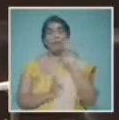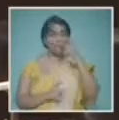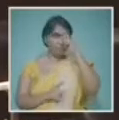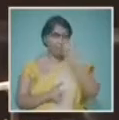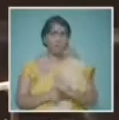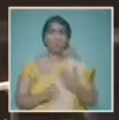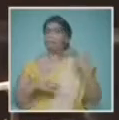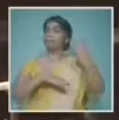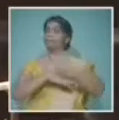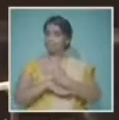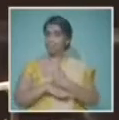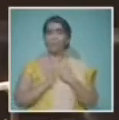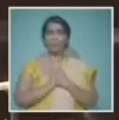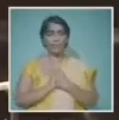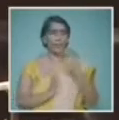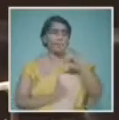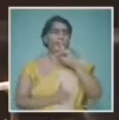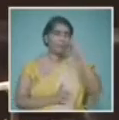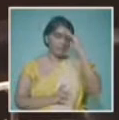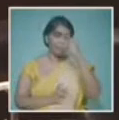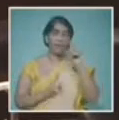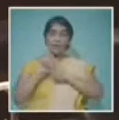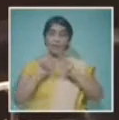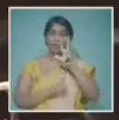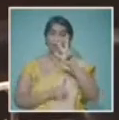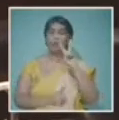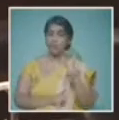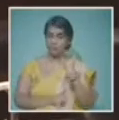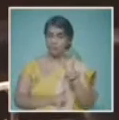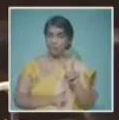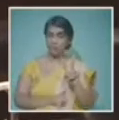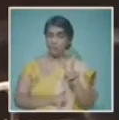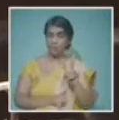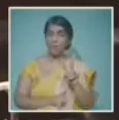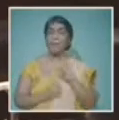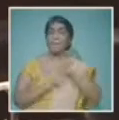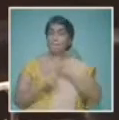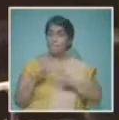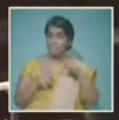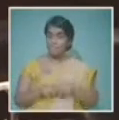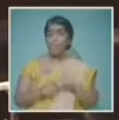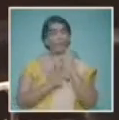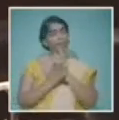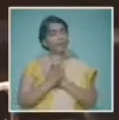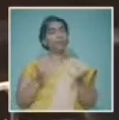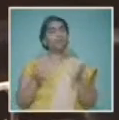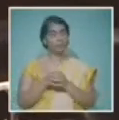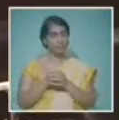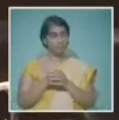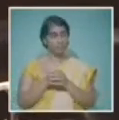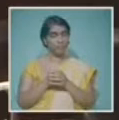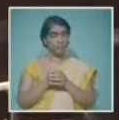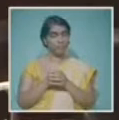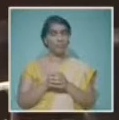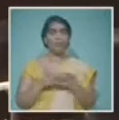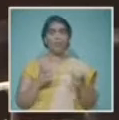වික්‍රමසිංහ මුලසුනේ බෙව්වා ගරු නියෝජ්‍ය කතානායකතුමනි රැස්වීම 82ක මේ පාර්ලිමේන්තුවම ව්‍යවස්ථාදායක සභාවක් බවට පත් කරලා